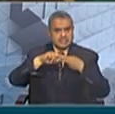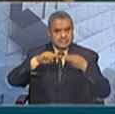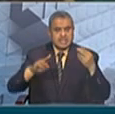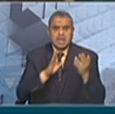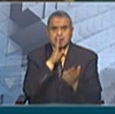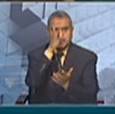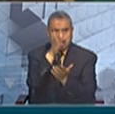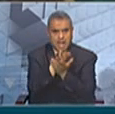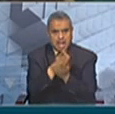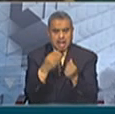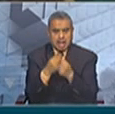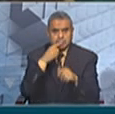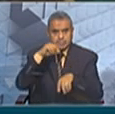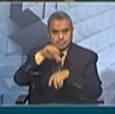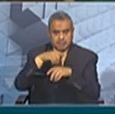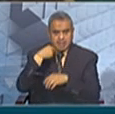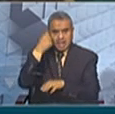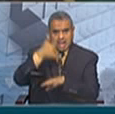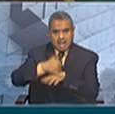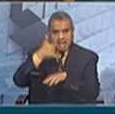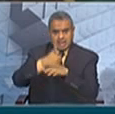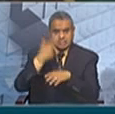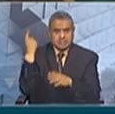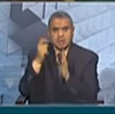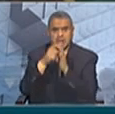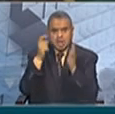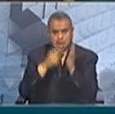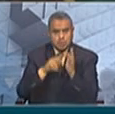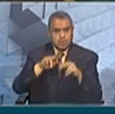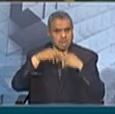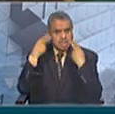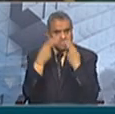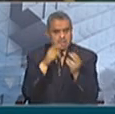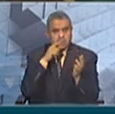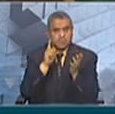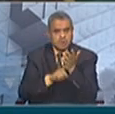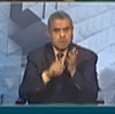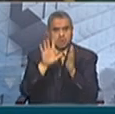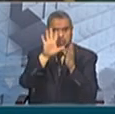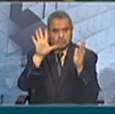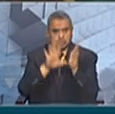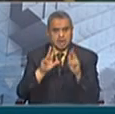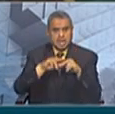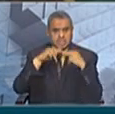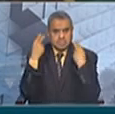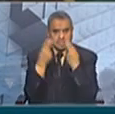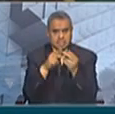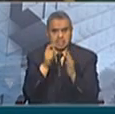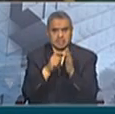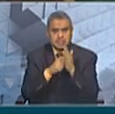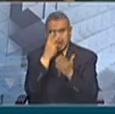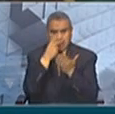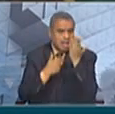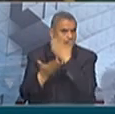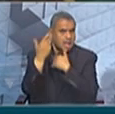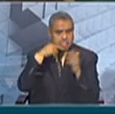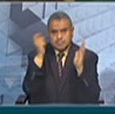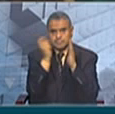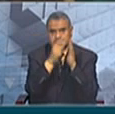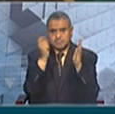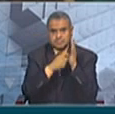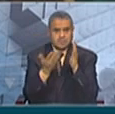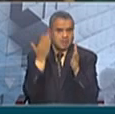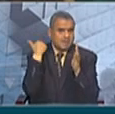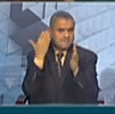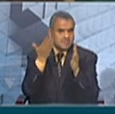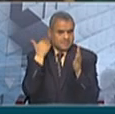حقيقية على أساس القانون الدولي والشرعية الدولية والمرجعيات المحددة